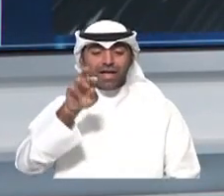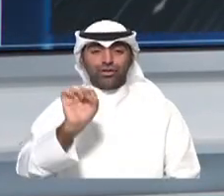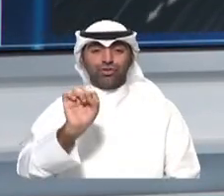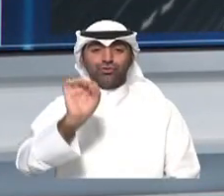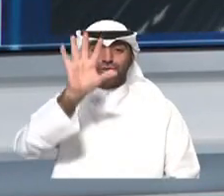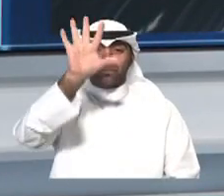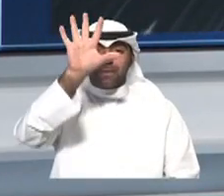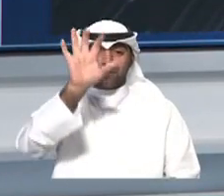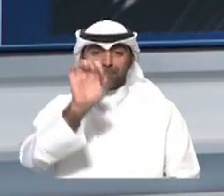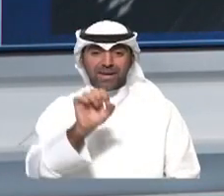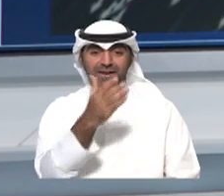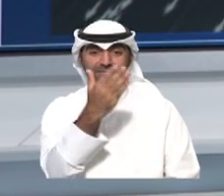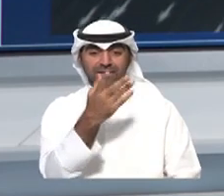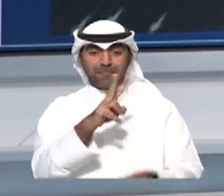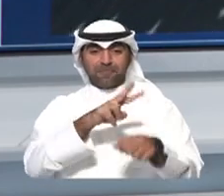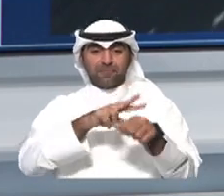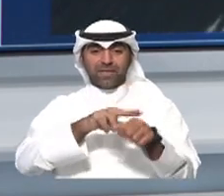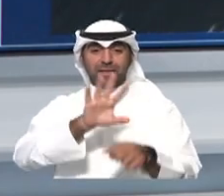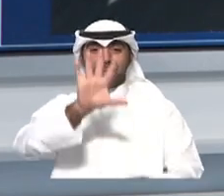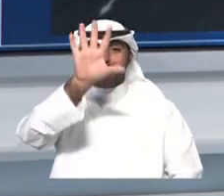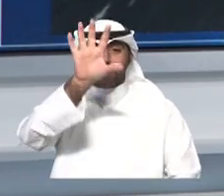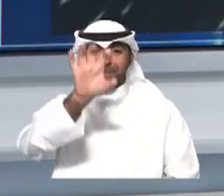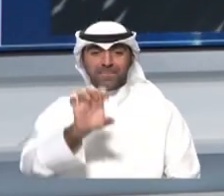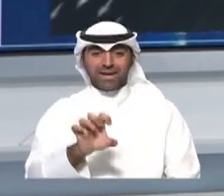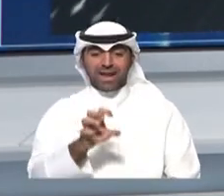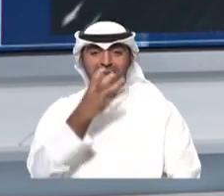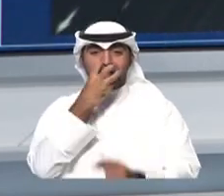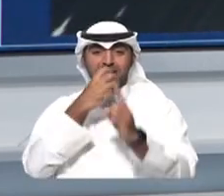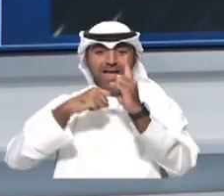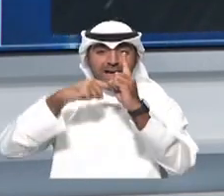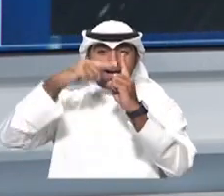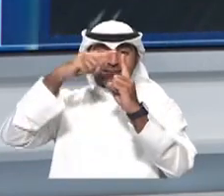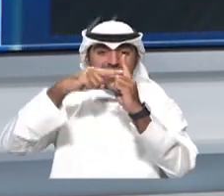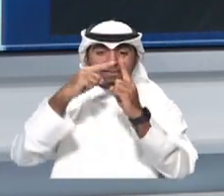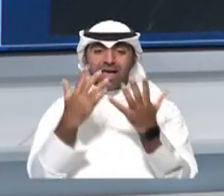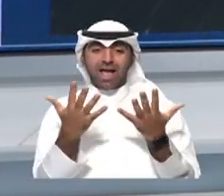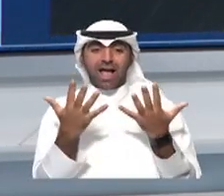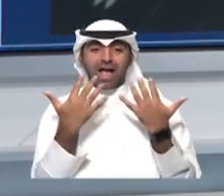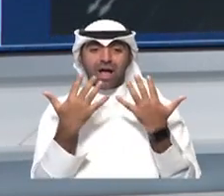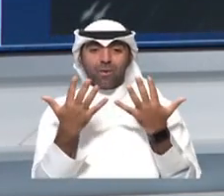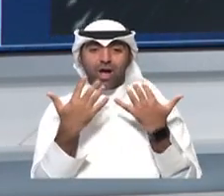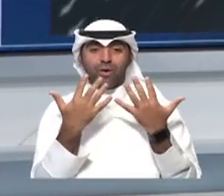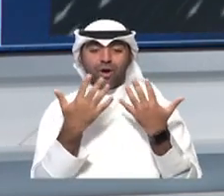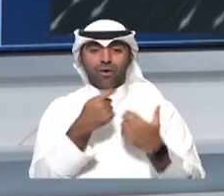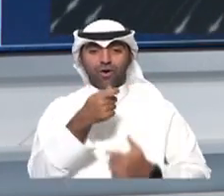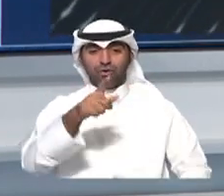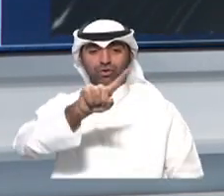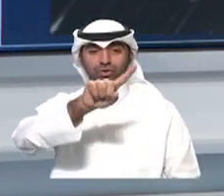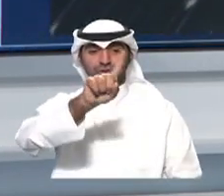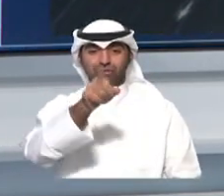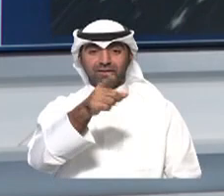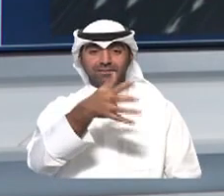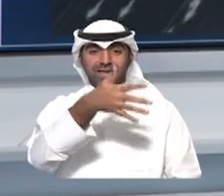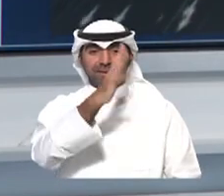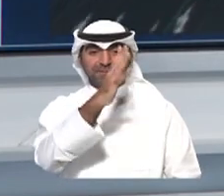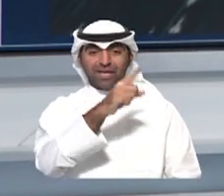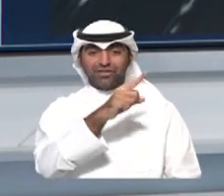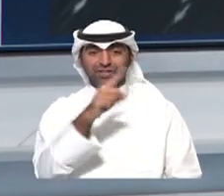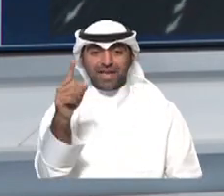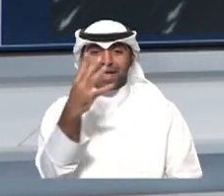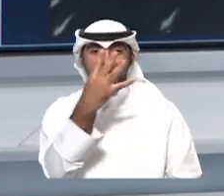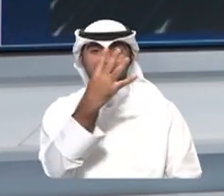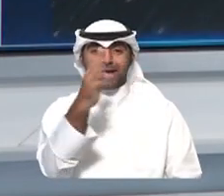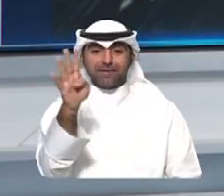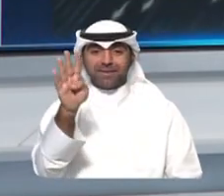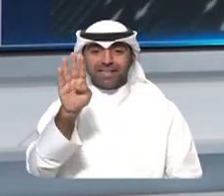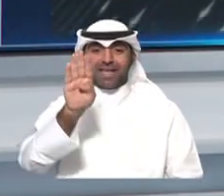قد يصل في مساء يوم الغد ما بين 15 إلى 40 كيلومتر في الساعة، ودرجات الحرارة راح تتفاوت ما بين 18